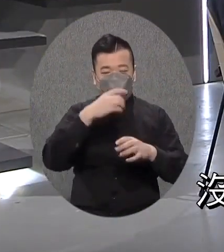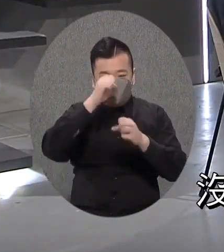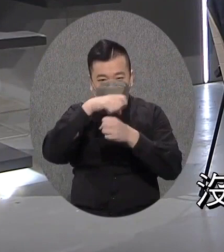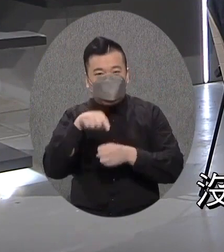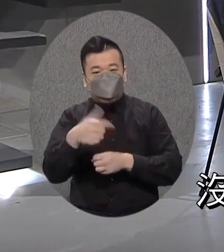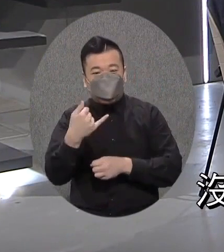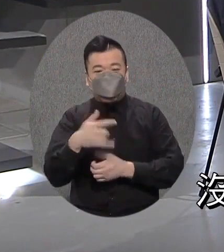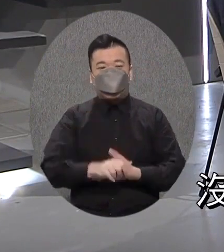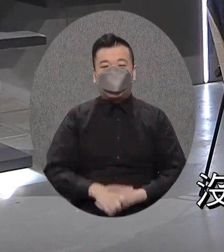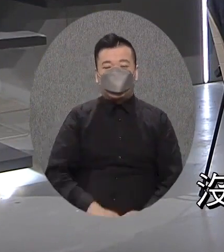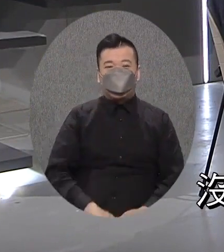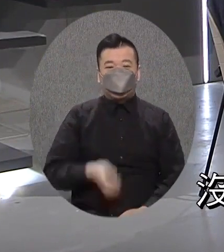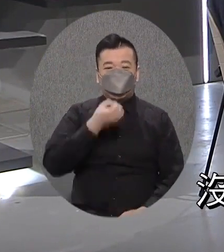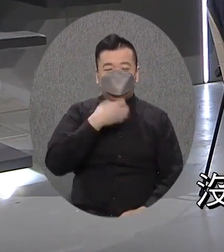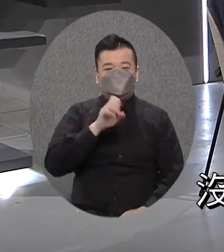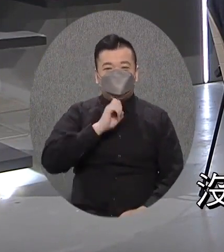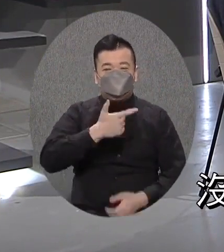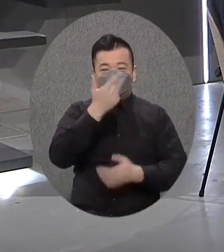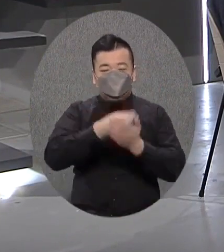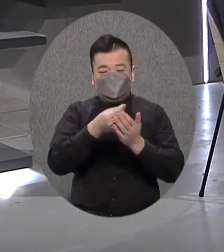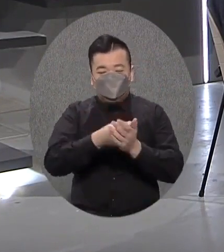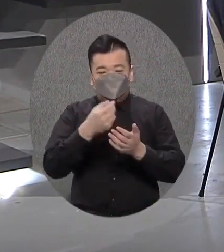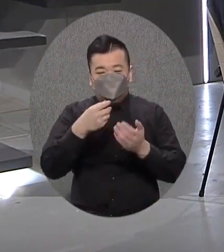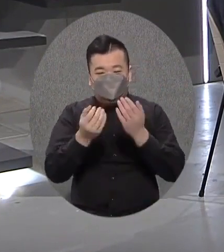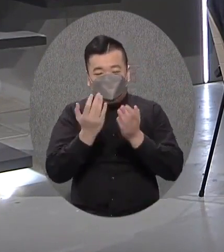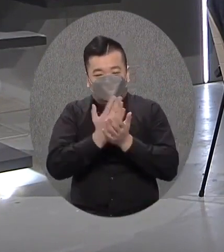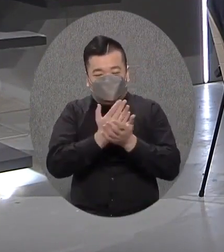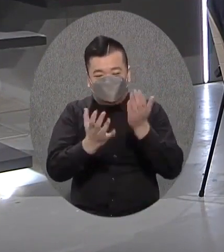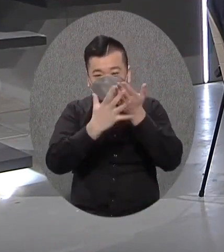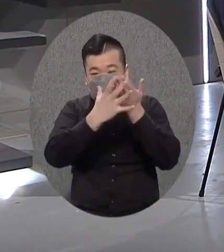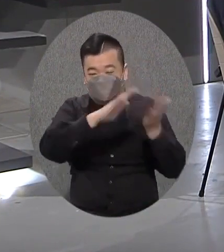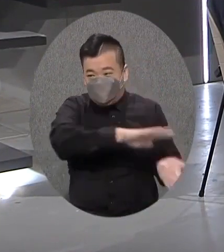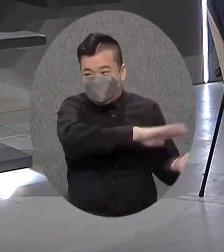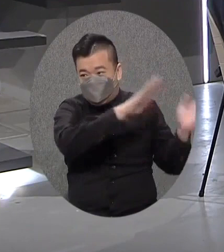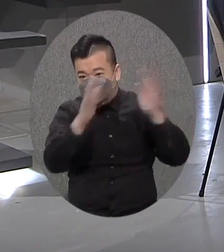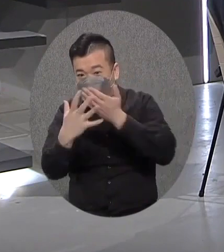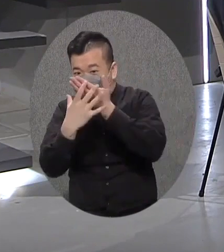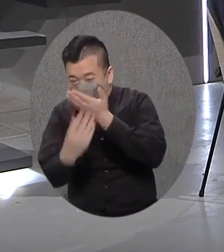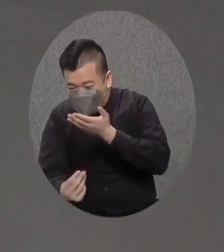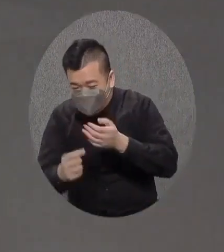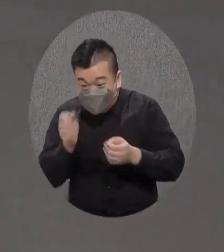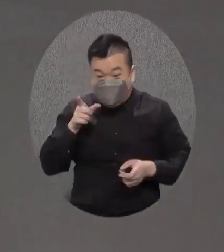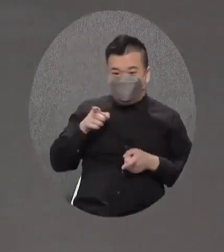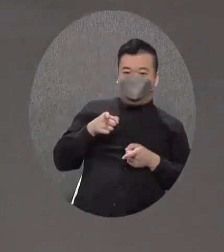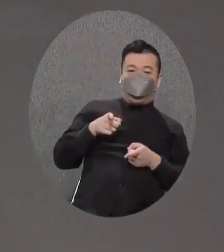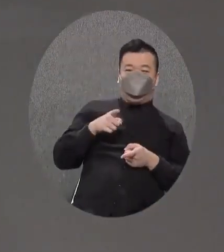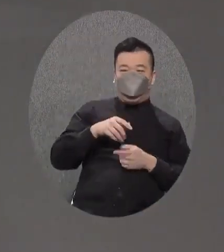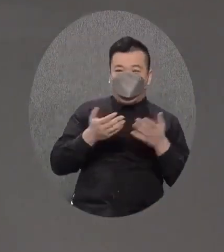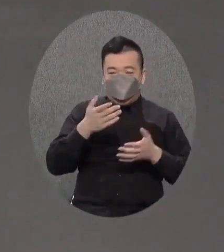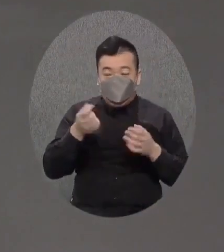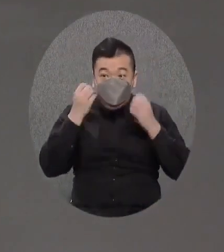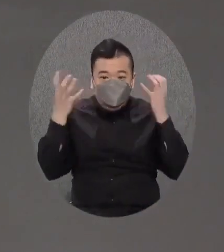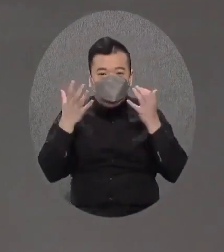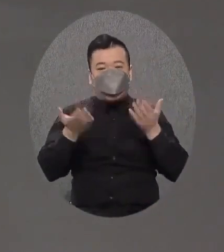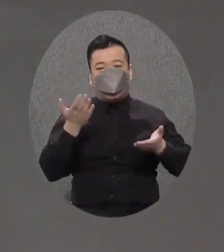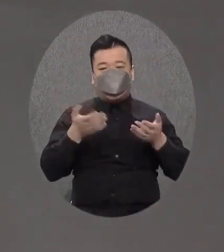錯，我記得咧有唔少嘅版畫家同我講，掀起印版嗰下咧，真係充滿住驚喜啊！有驚亦都有喜啦，因